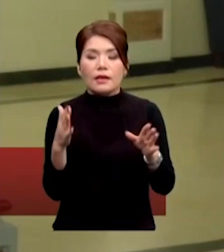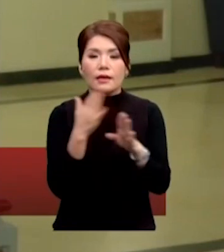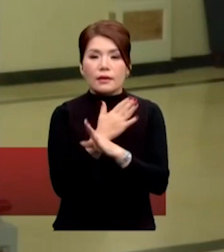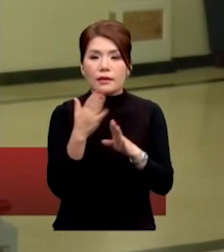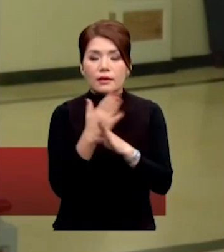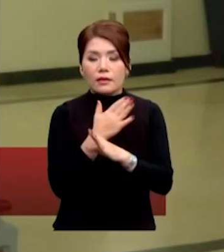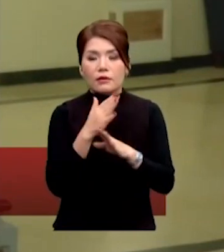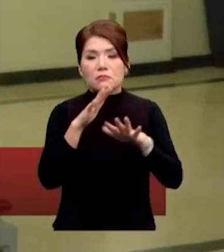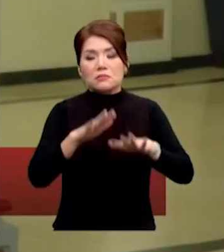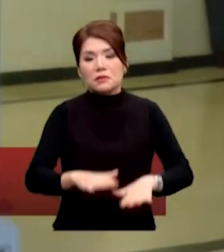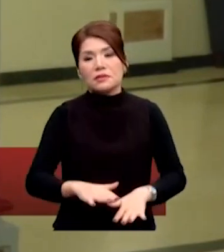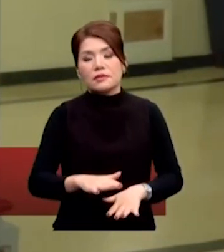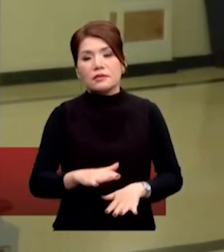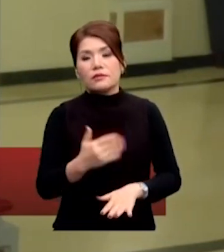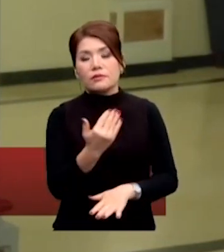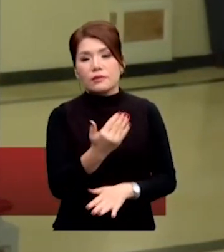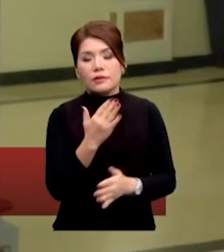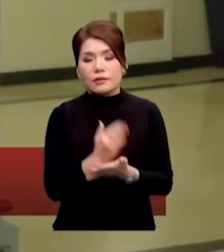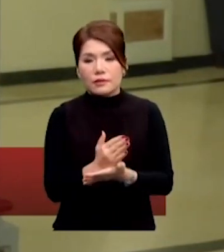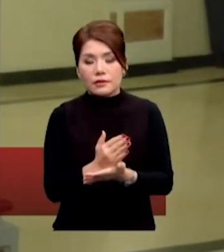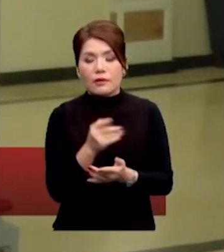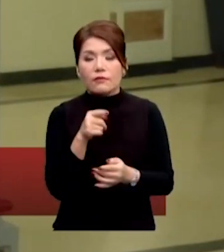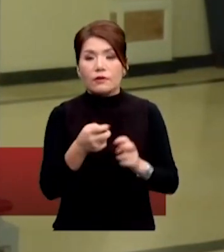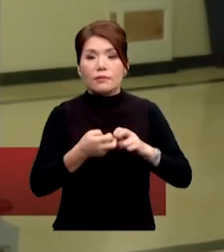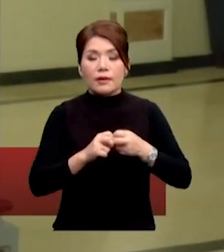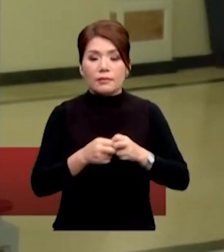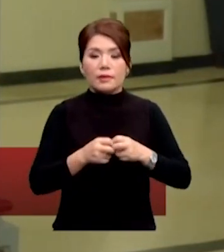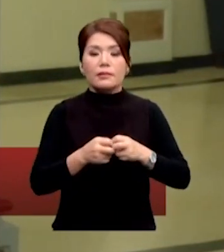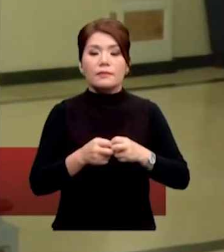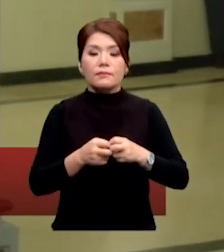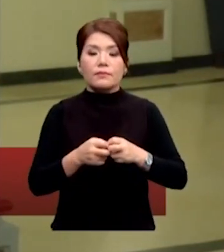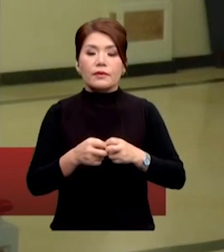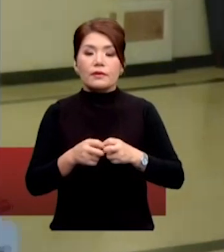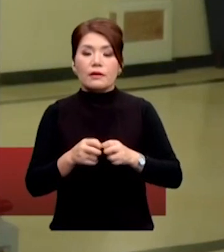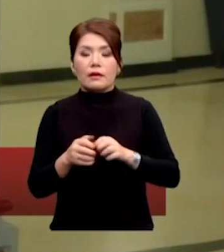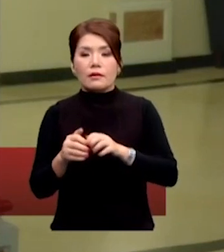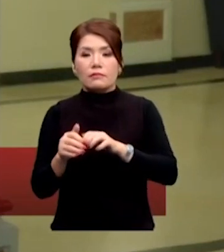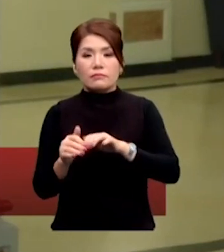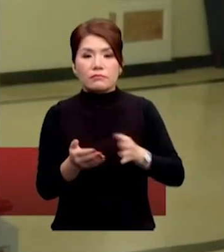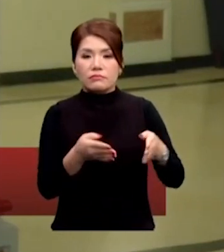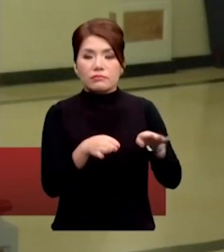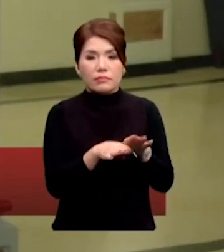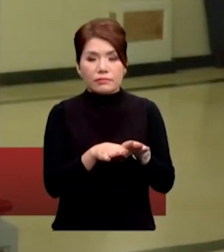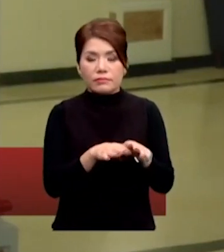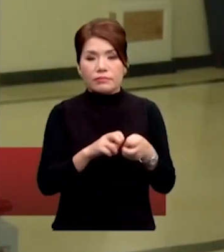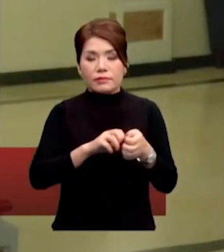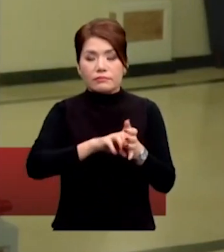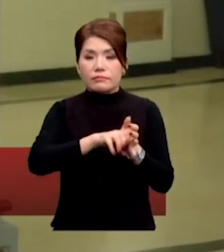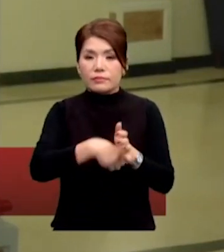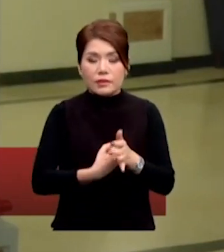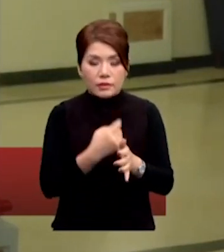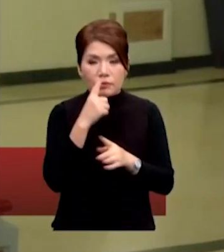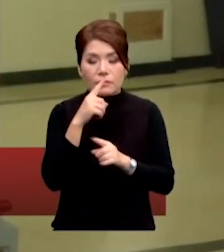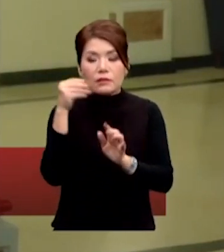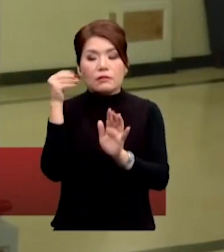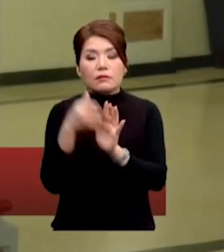экологиялық нүктелерде. Бұл мәселені біз қоймай, жаппай, қандай